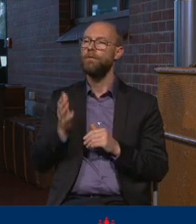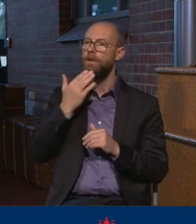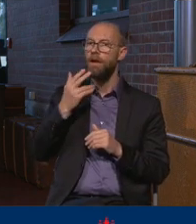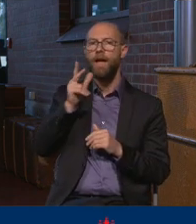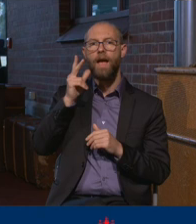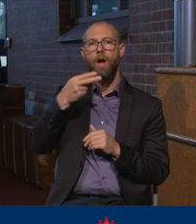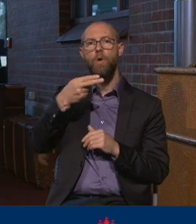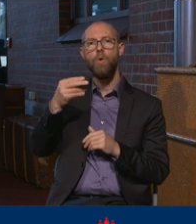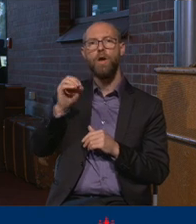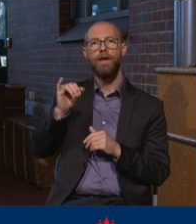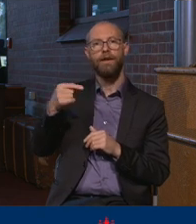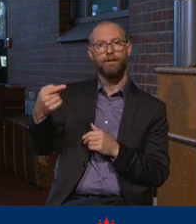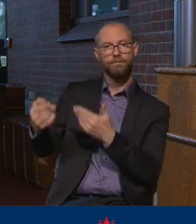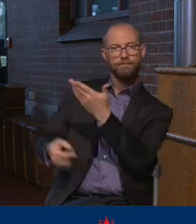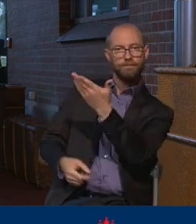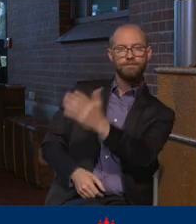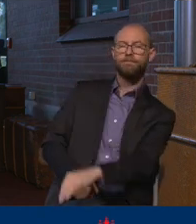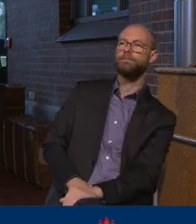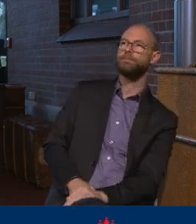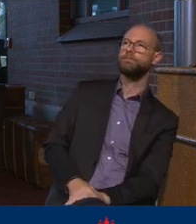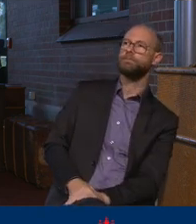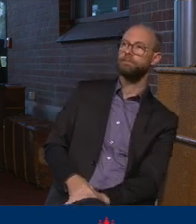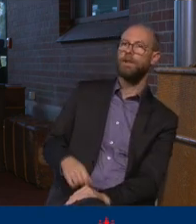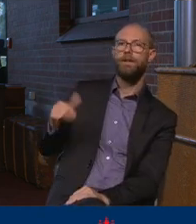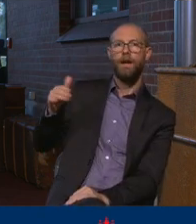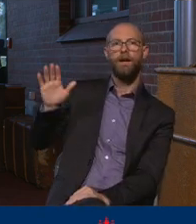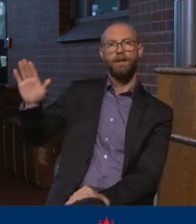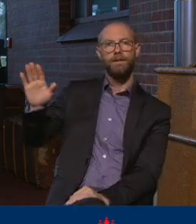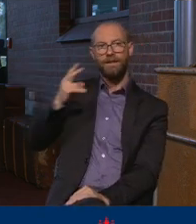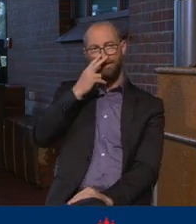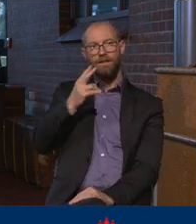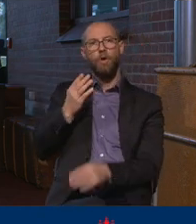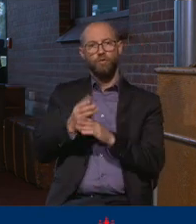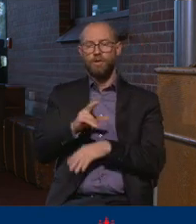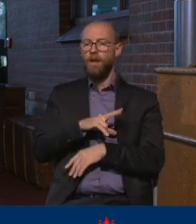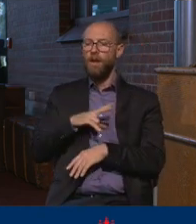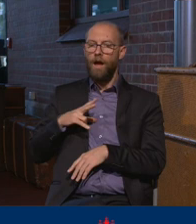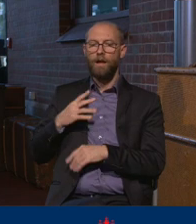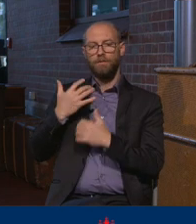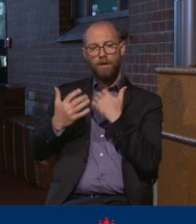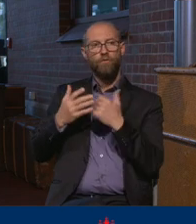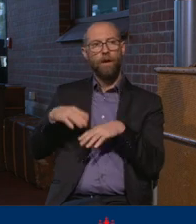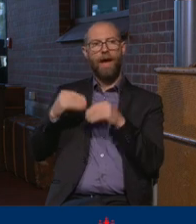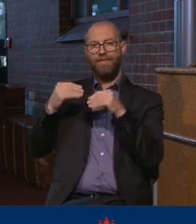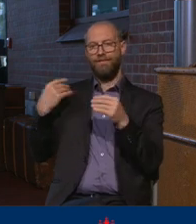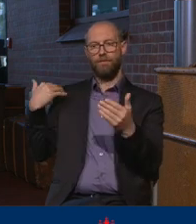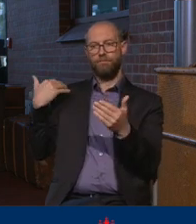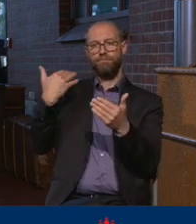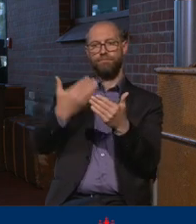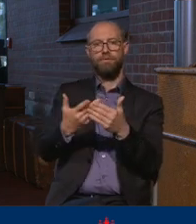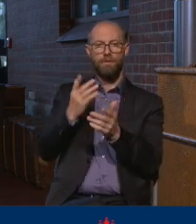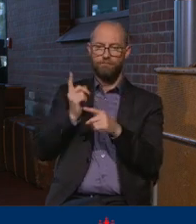dazu also diese sicht äußern sie ja schon seit eigentlich von anfang an